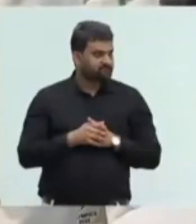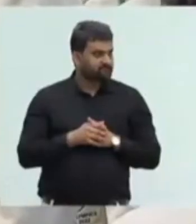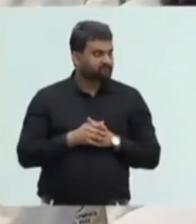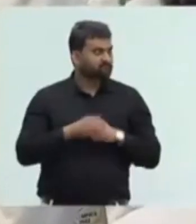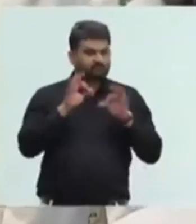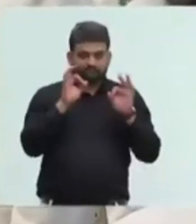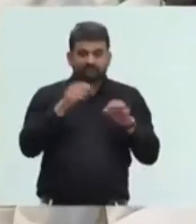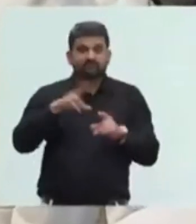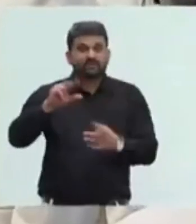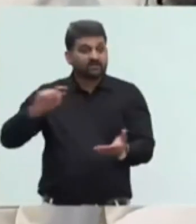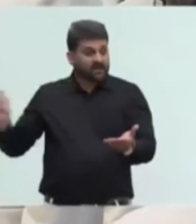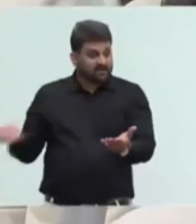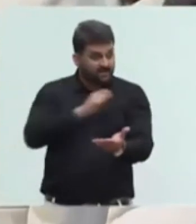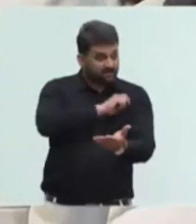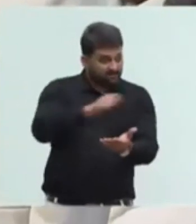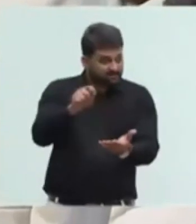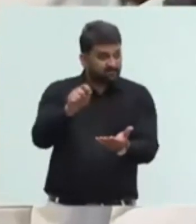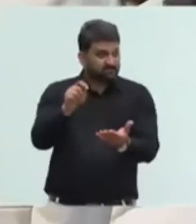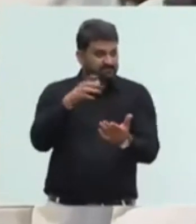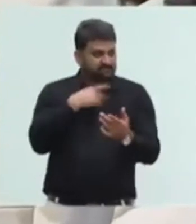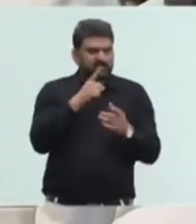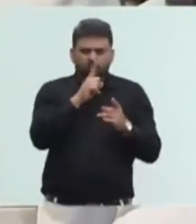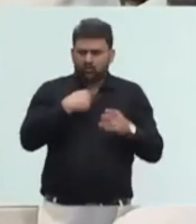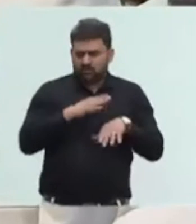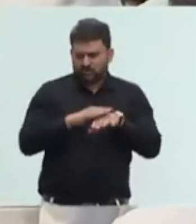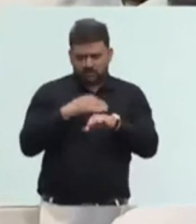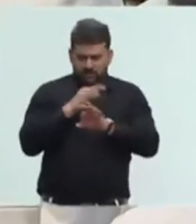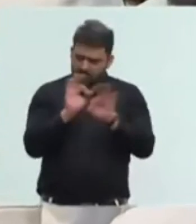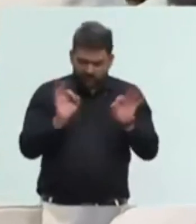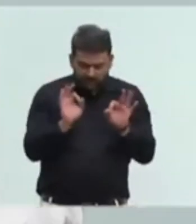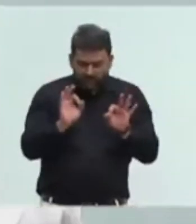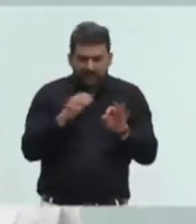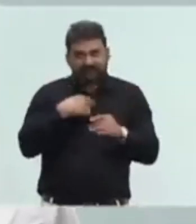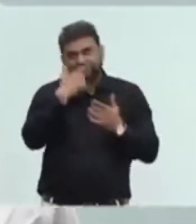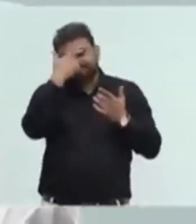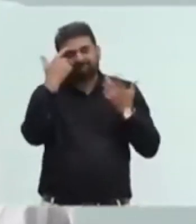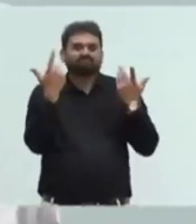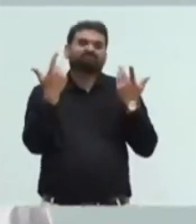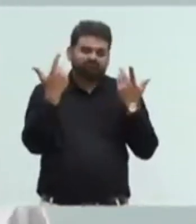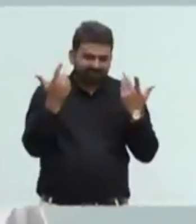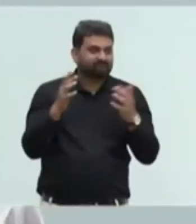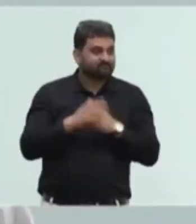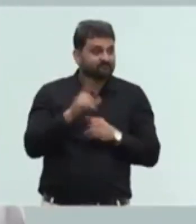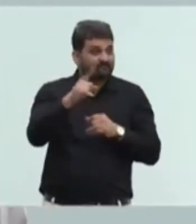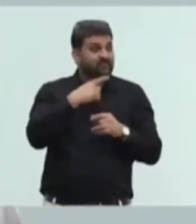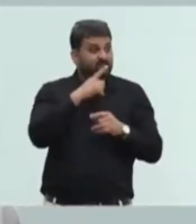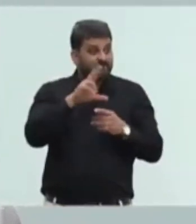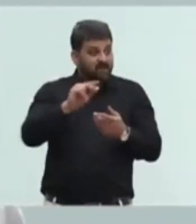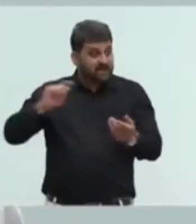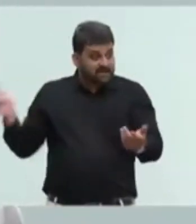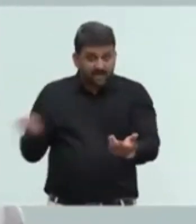टेनिस में जूस मैं कोई खिलाड़ी नहीं रहा हूं मुझे नसीब नहीं हुआ है कहते हैं